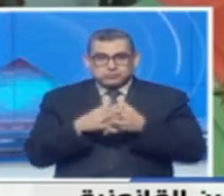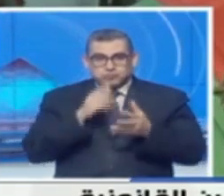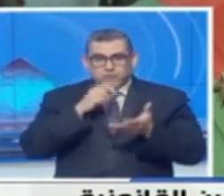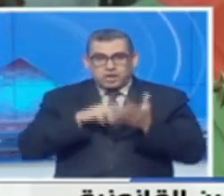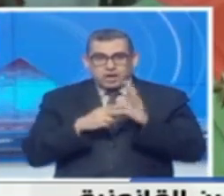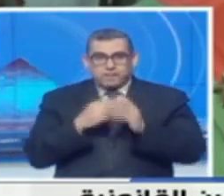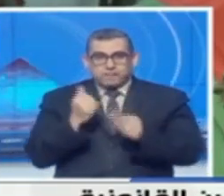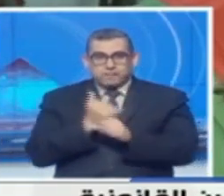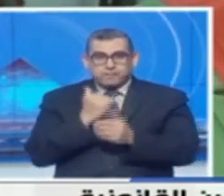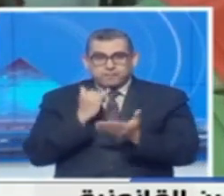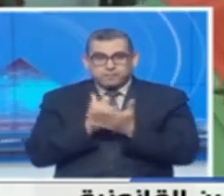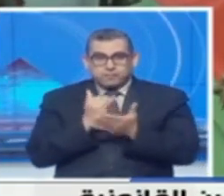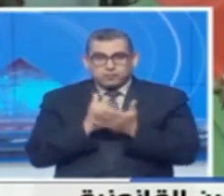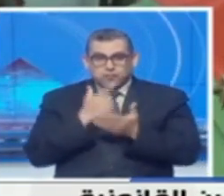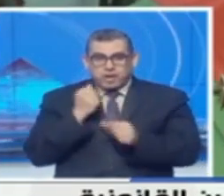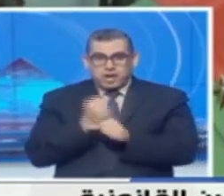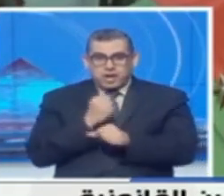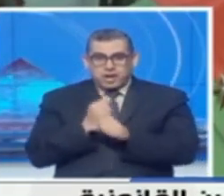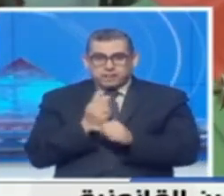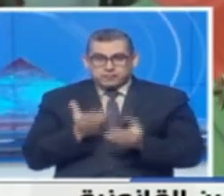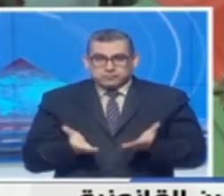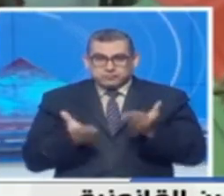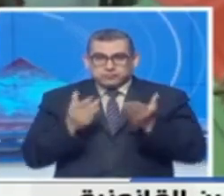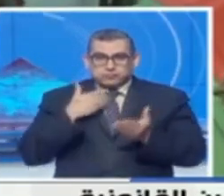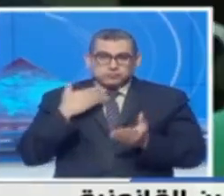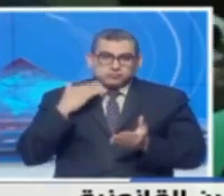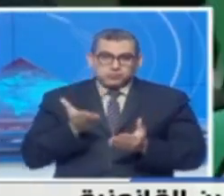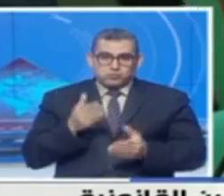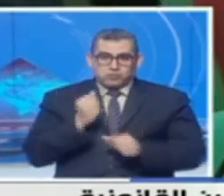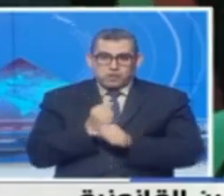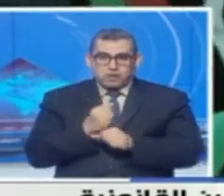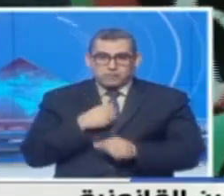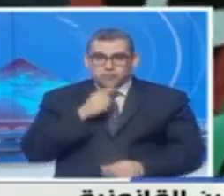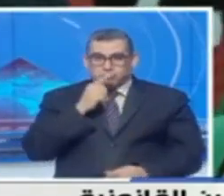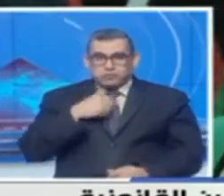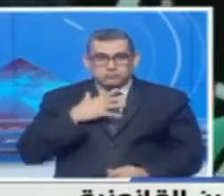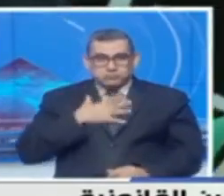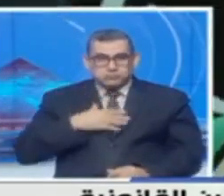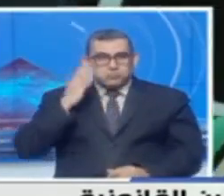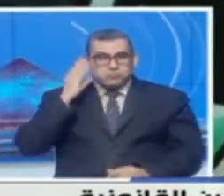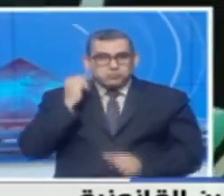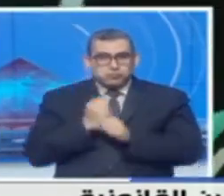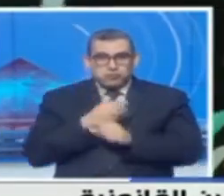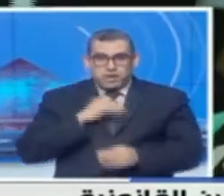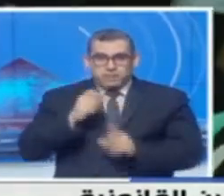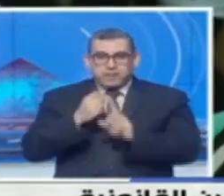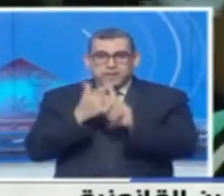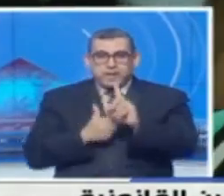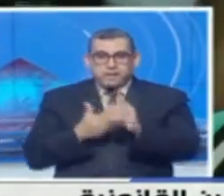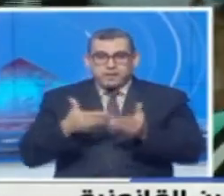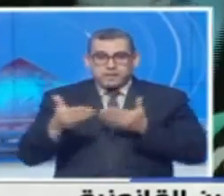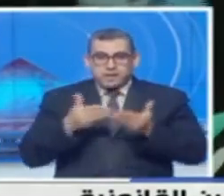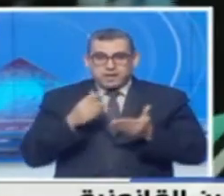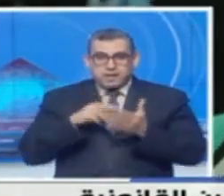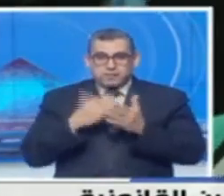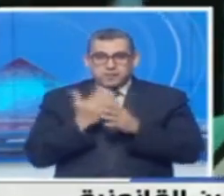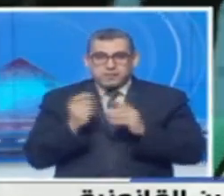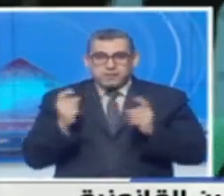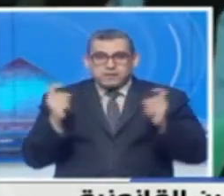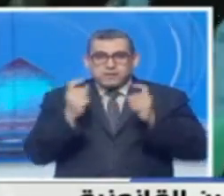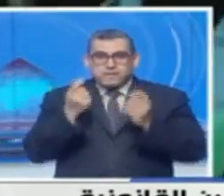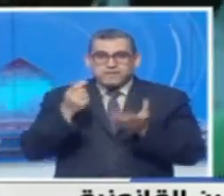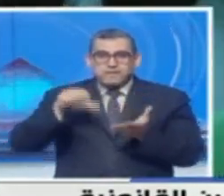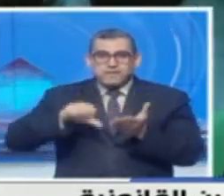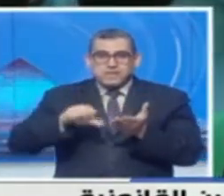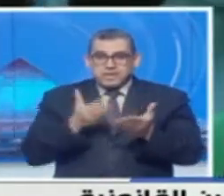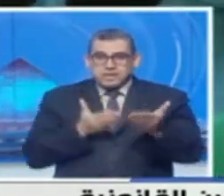والمسؤولية بالقيام بأعباء هذا المنصب الرفيع. شيء يشرفنا الانضمام لهيئة النيابة الإدارية المشاركة في مكافحة الفساد المالي